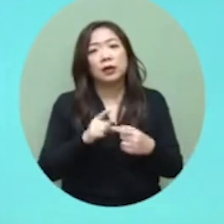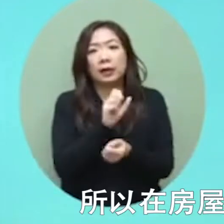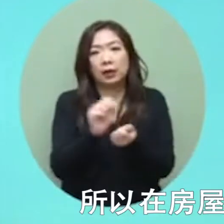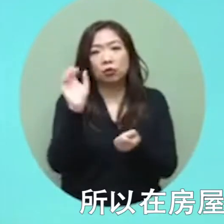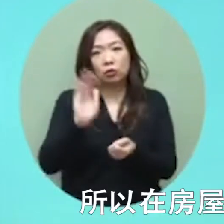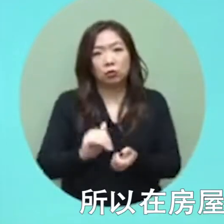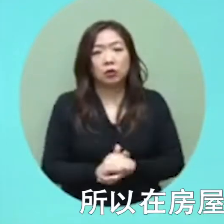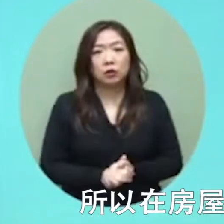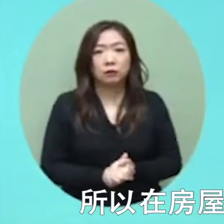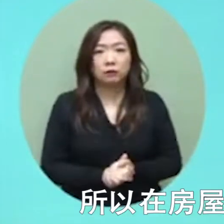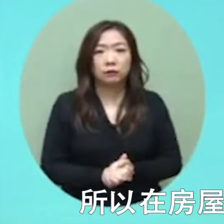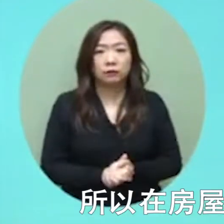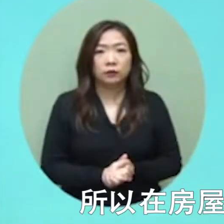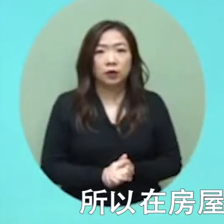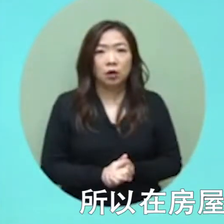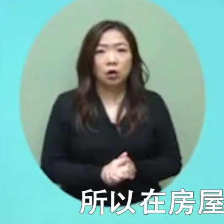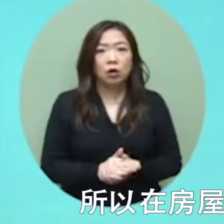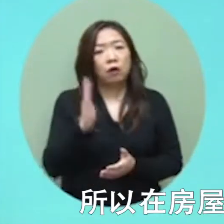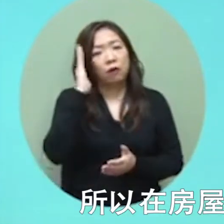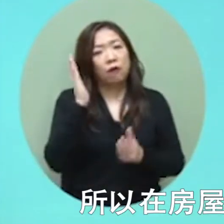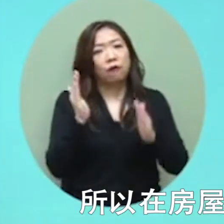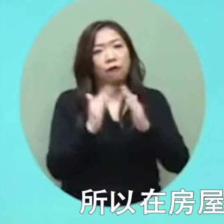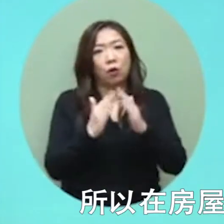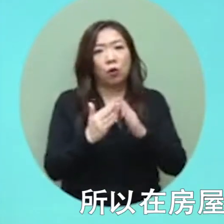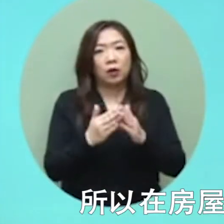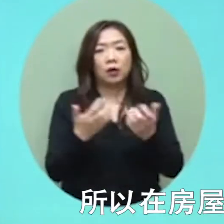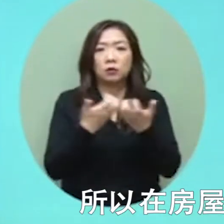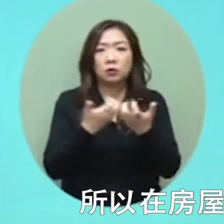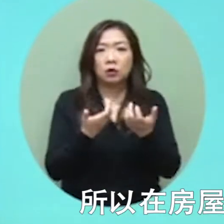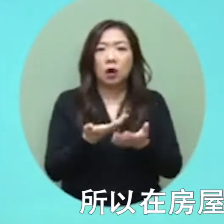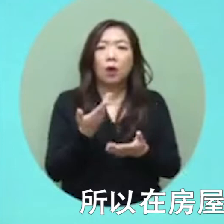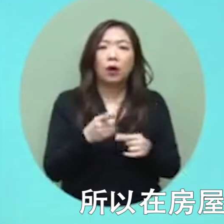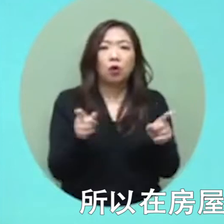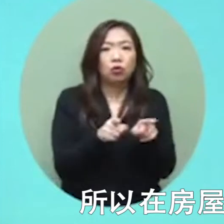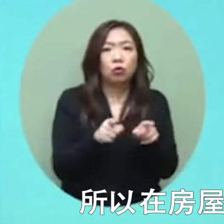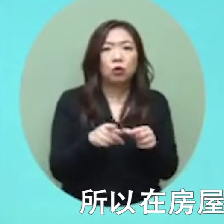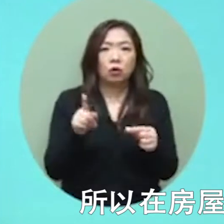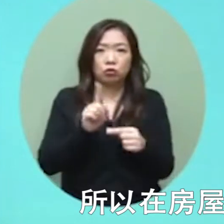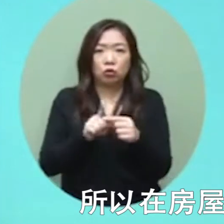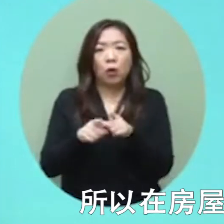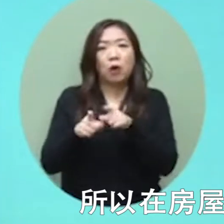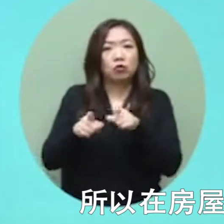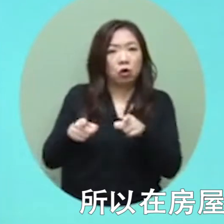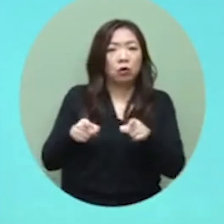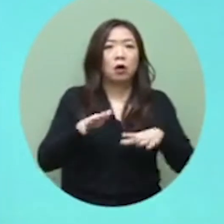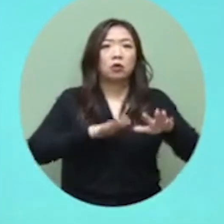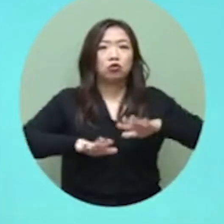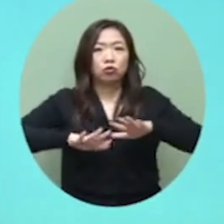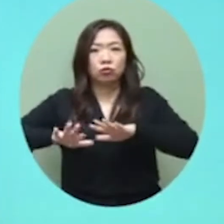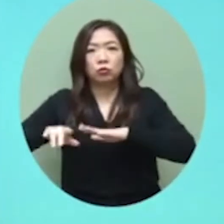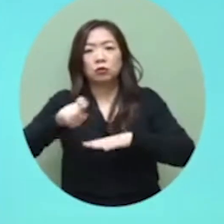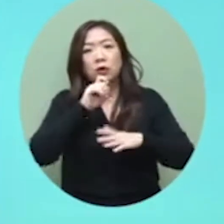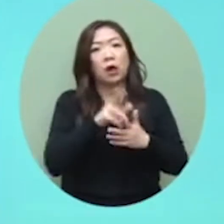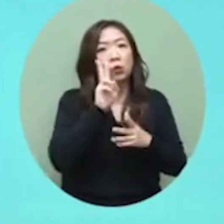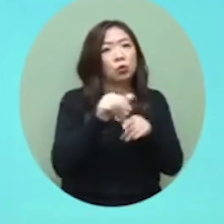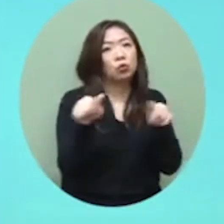到的。所以在房屋供應是會有一些短、中或者長需要處理的問題，如果在